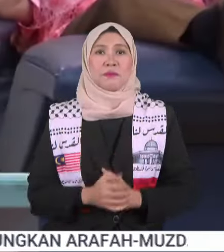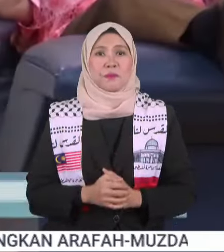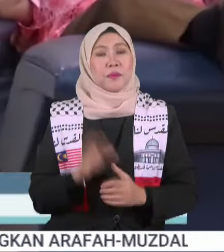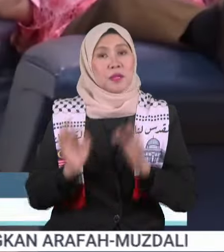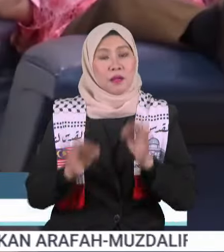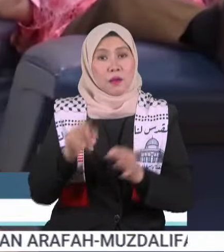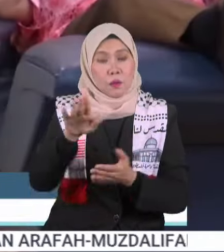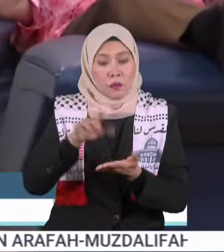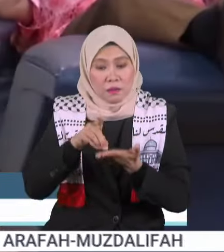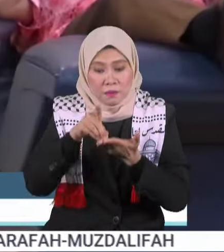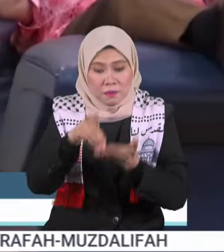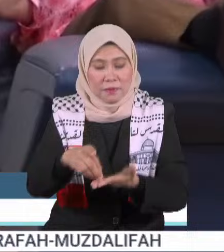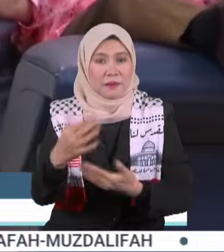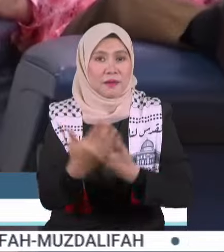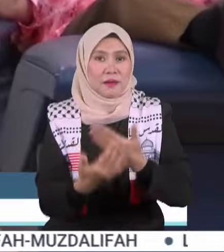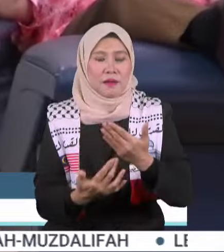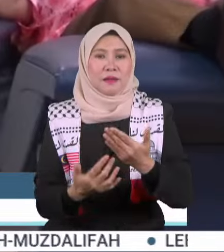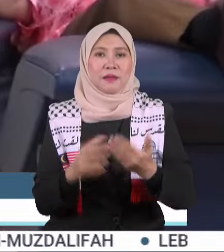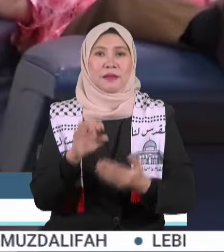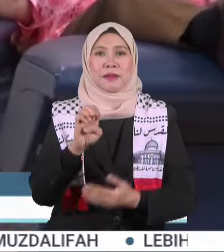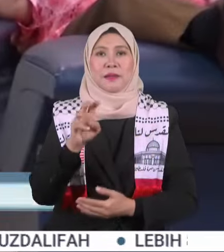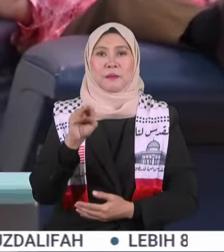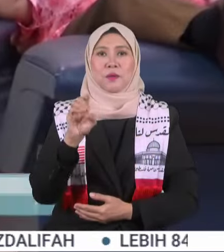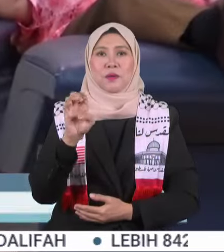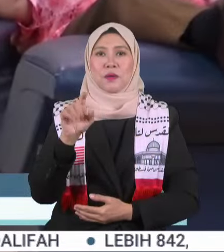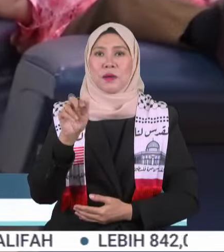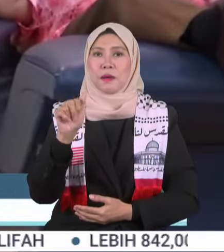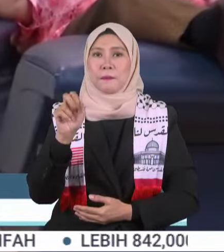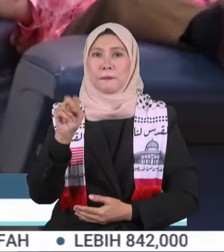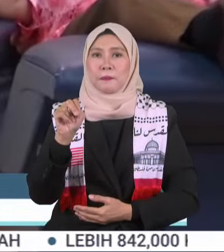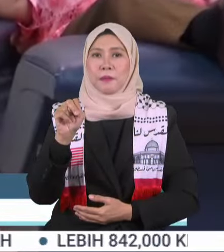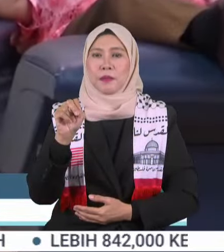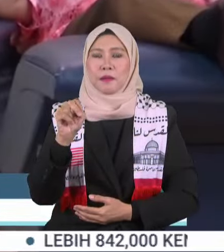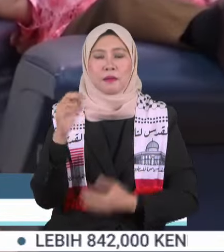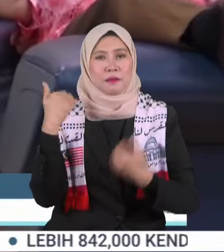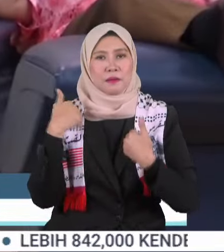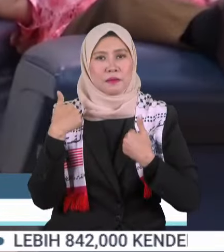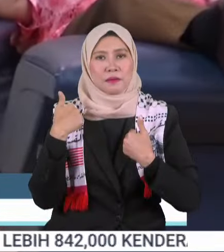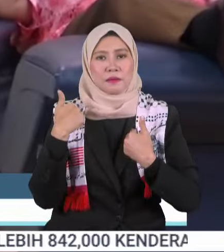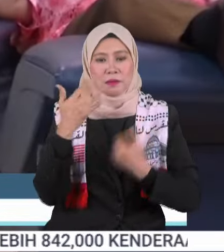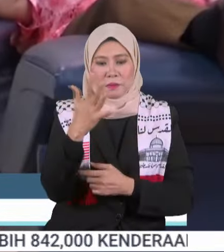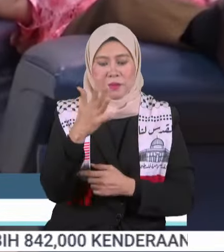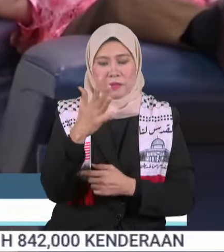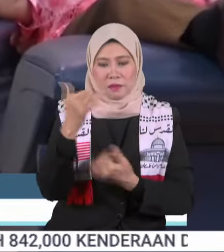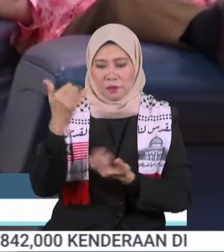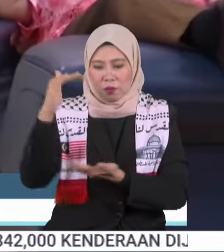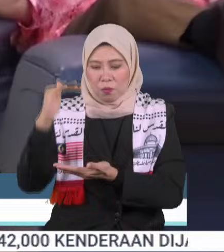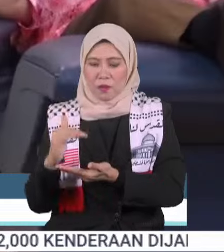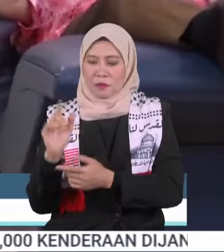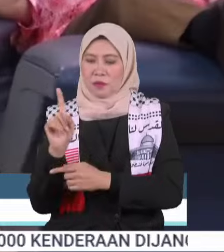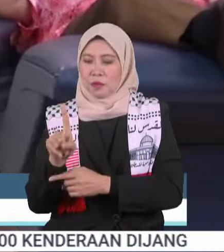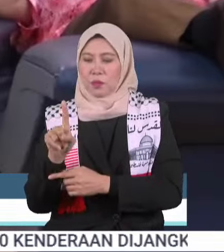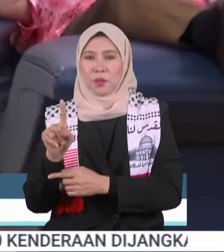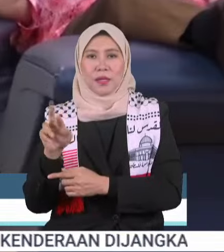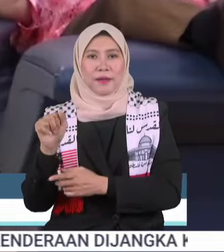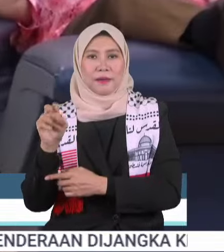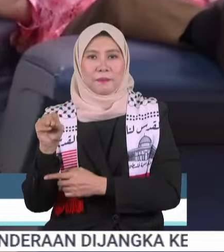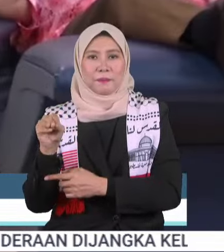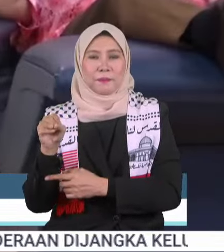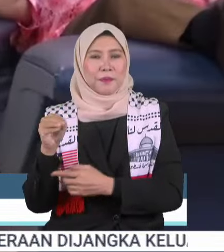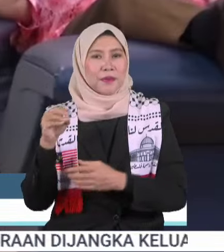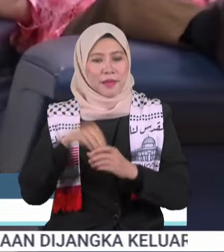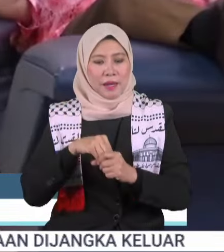contoh hemoglobin kita 15. Lepas menderma, dia akan drop hanya 1 gram sahaja. 1 gram kalau 15, dia jadi 14, di